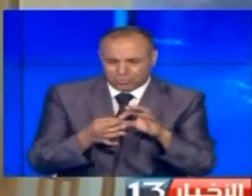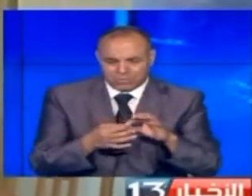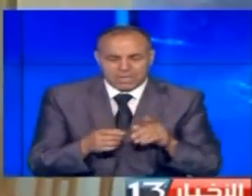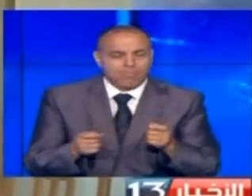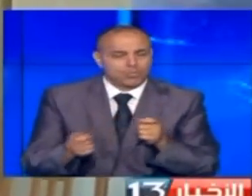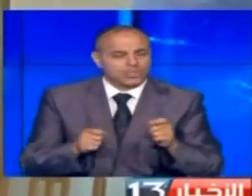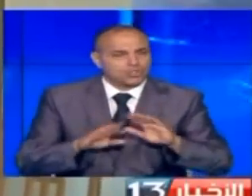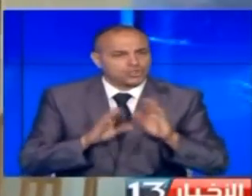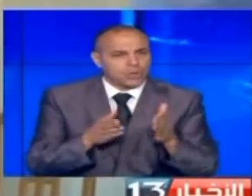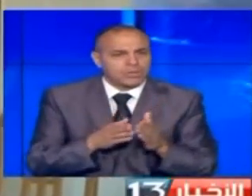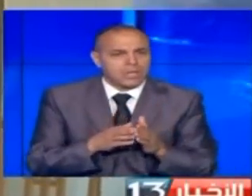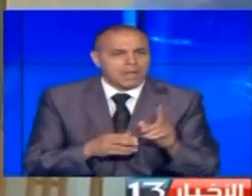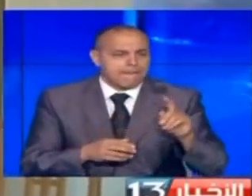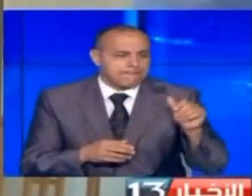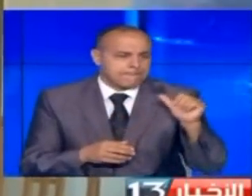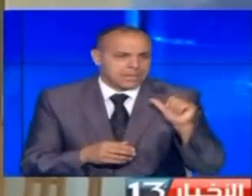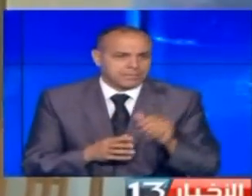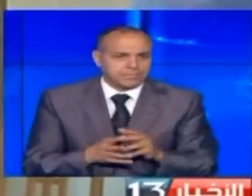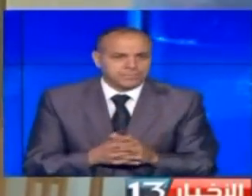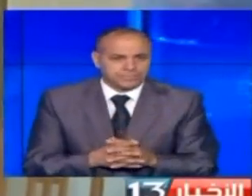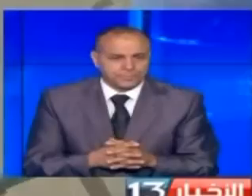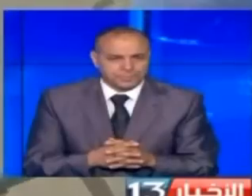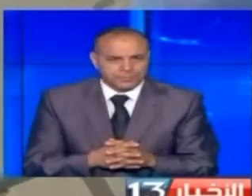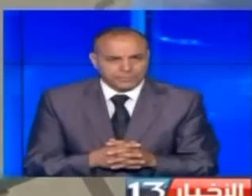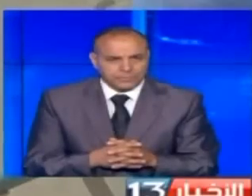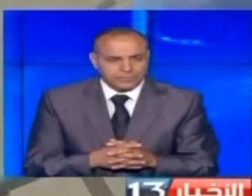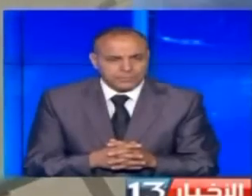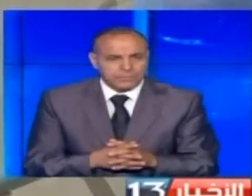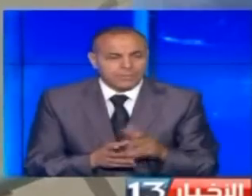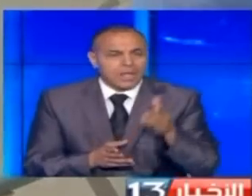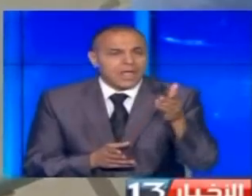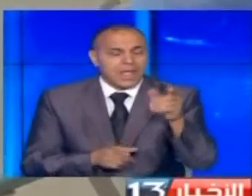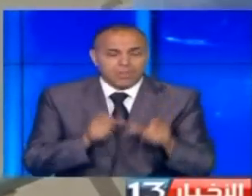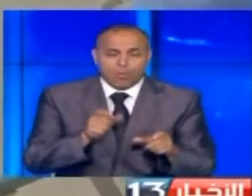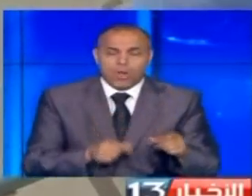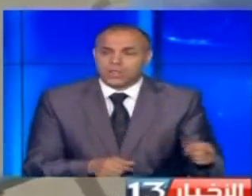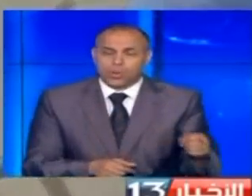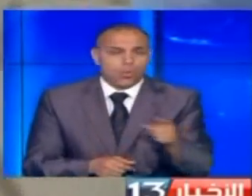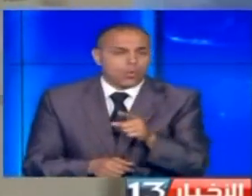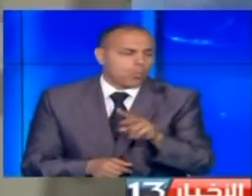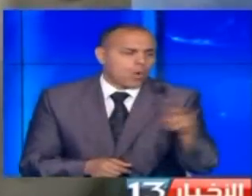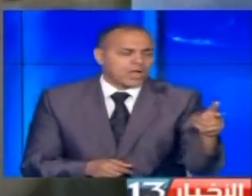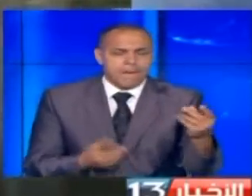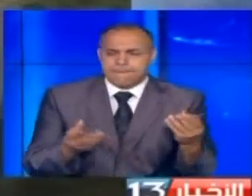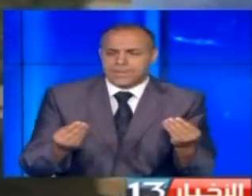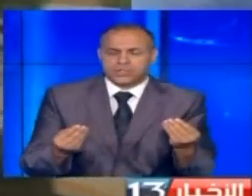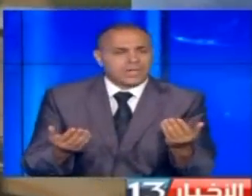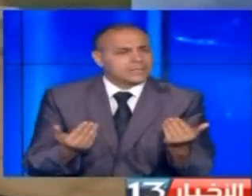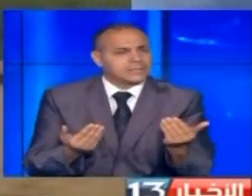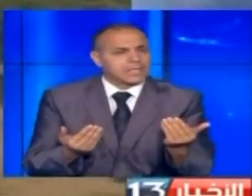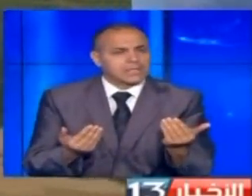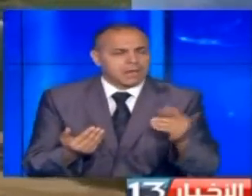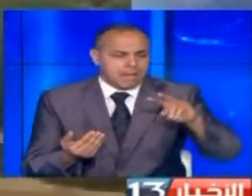المدير الجهوي لشركة الجهوية للاستغلال وتوزيع المياه. هؤلاء المواطنون وغيرهم كثيرون